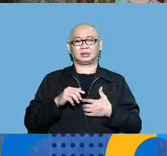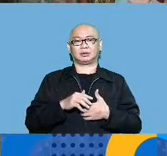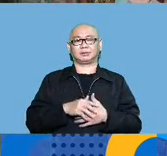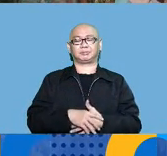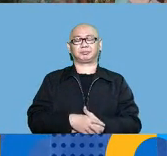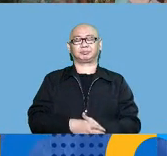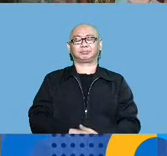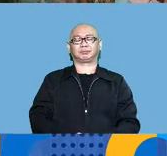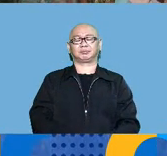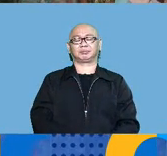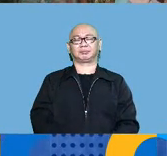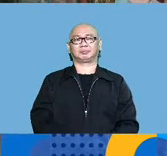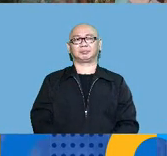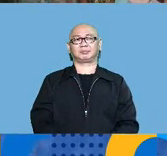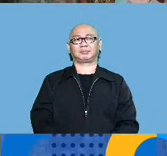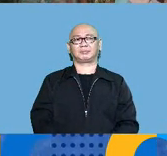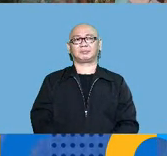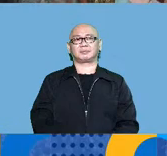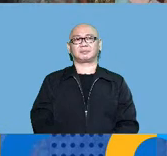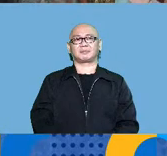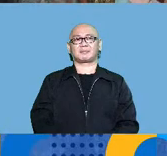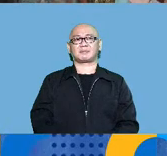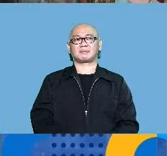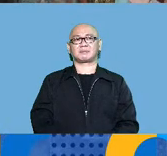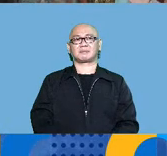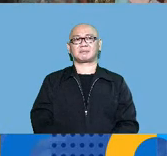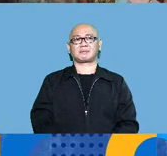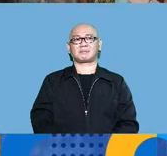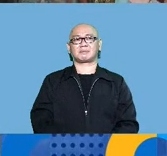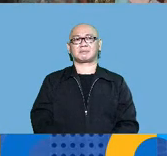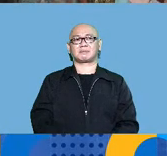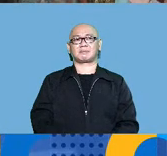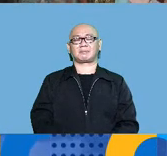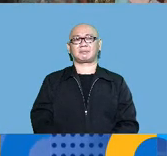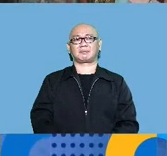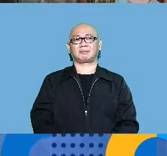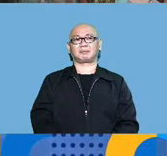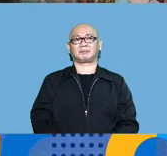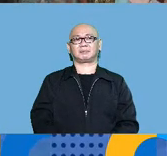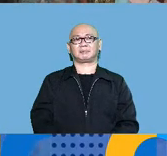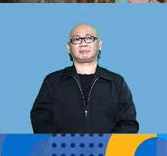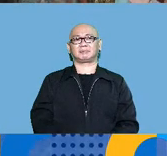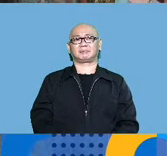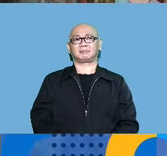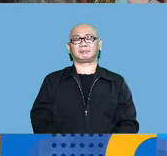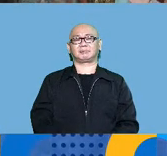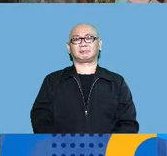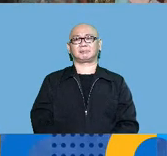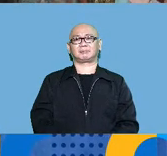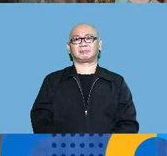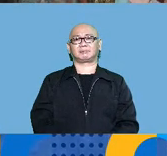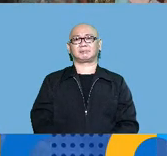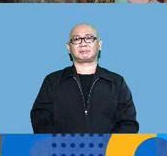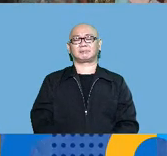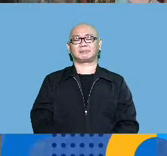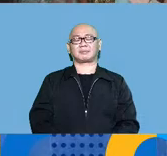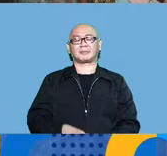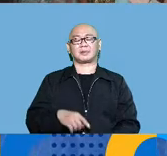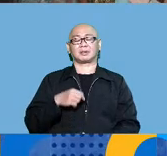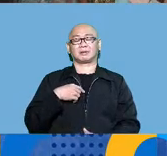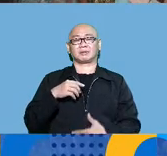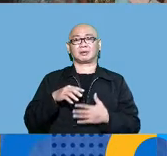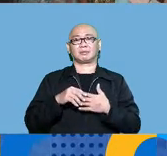Rob. Amin. Ibunda tercinta, Ibu Mukminah, inilah capaian